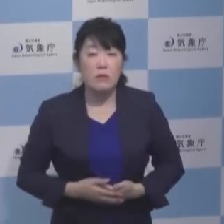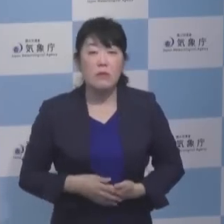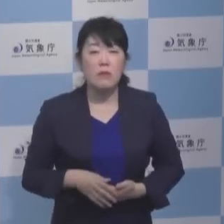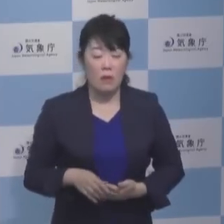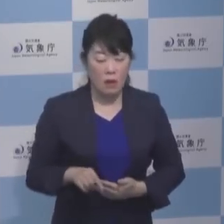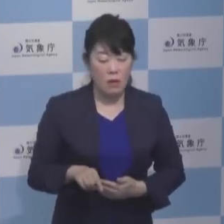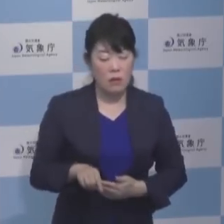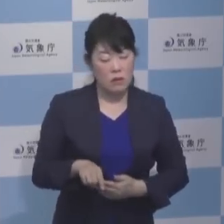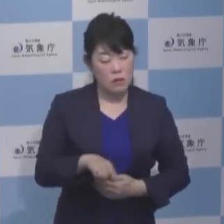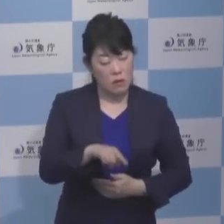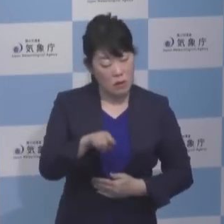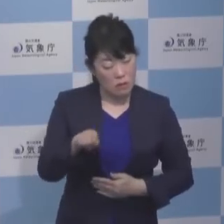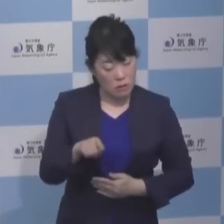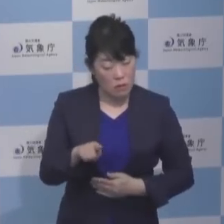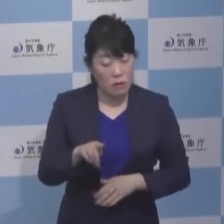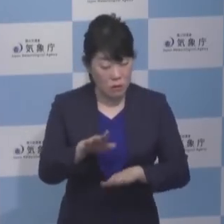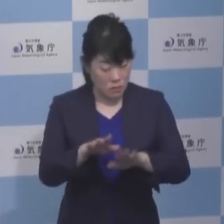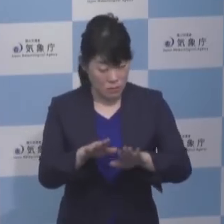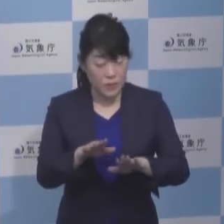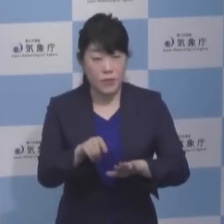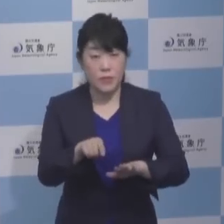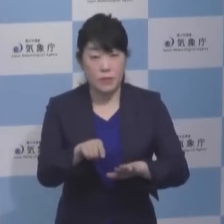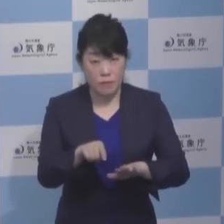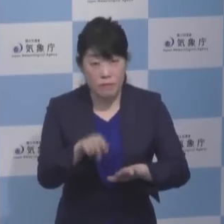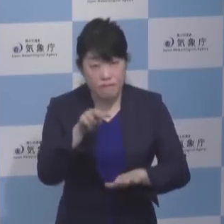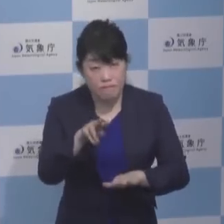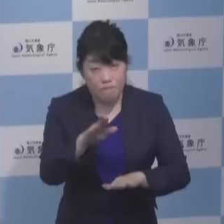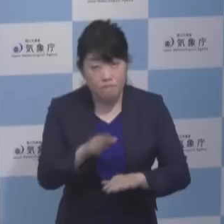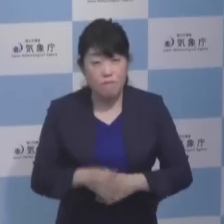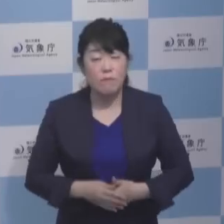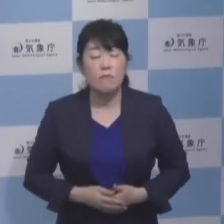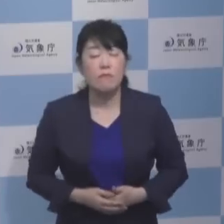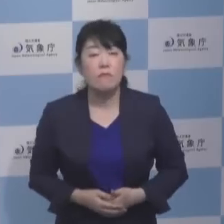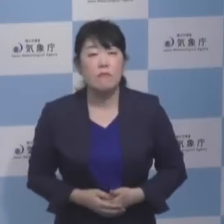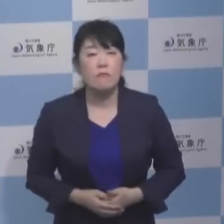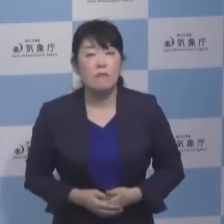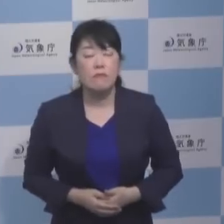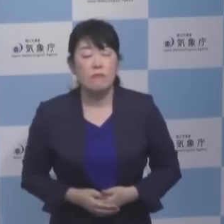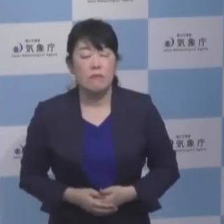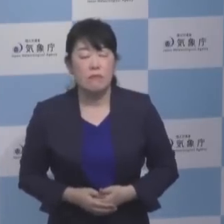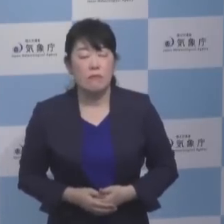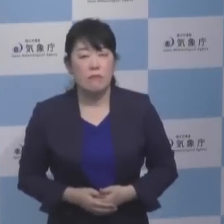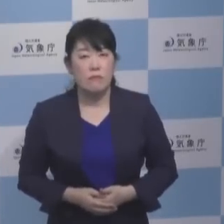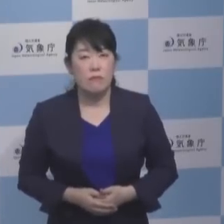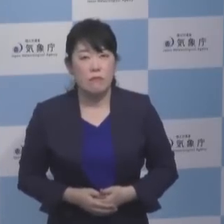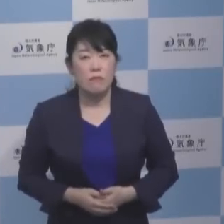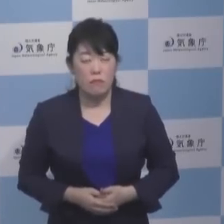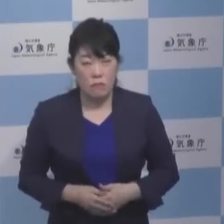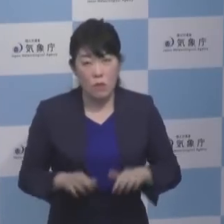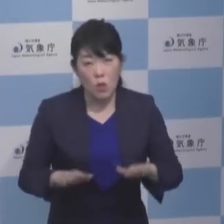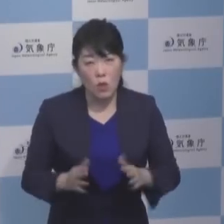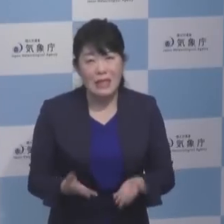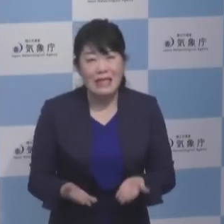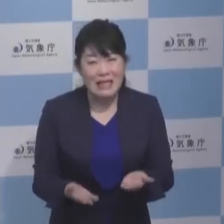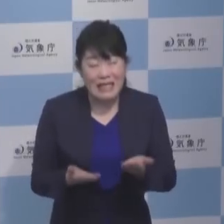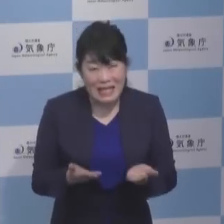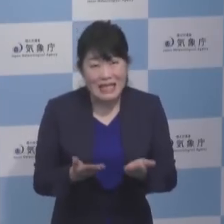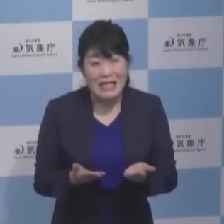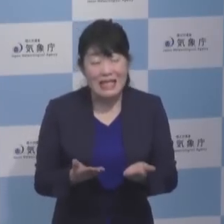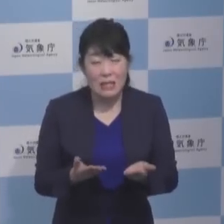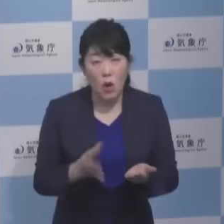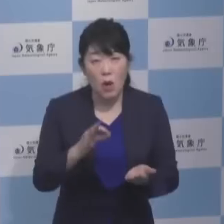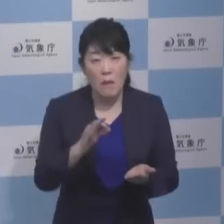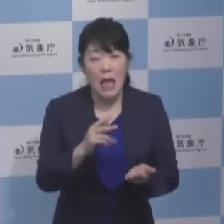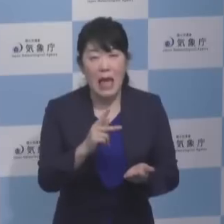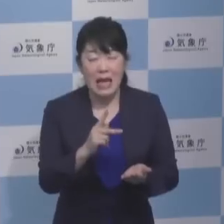側の図になります。めくっていただいて今回の地震の発生メカニズムの概念